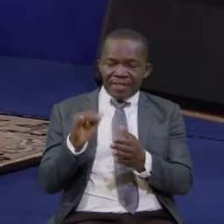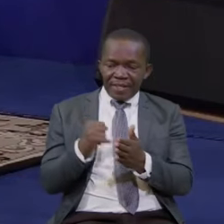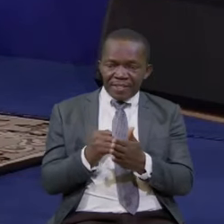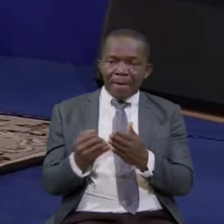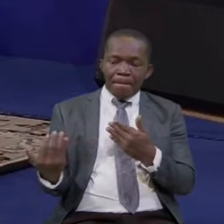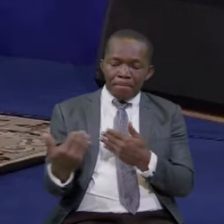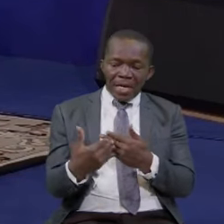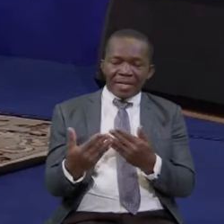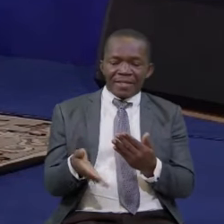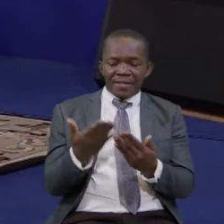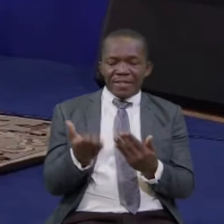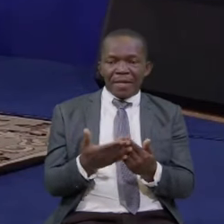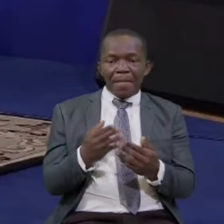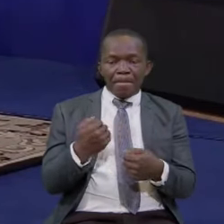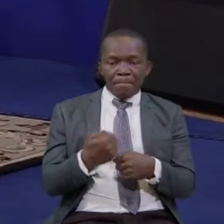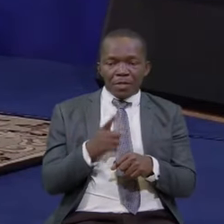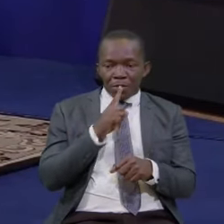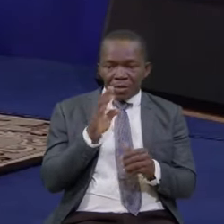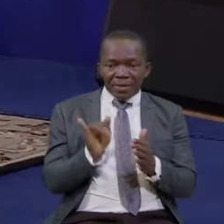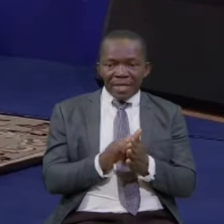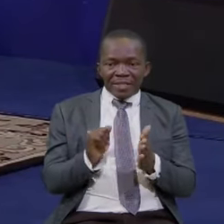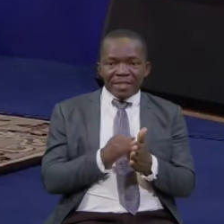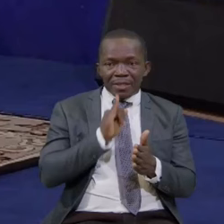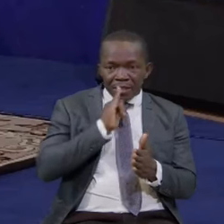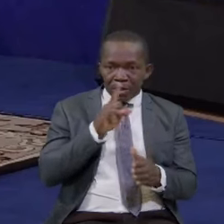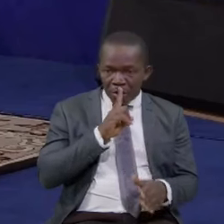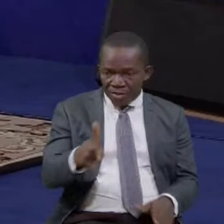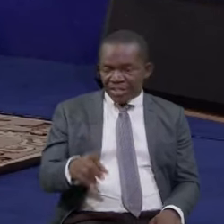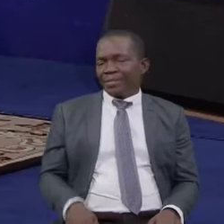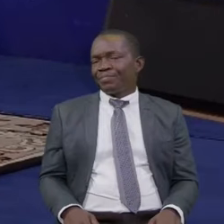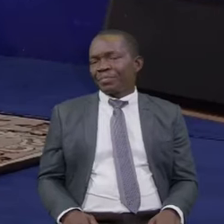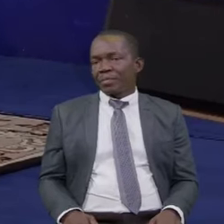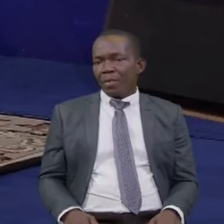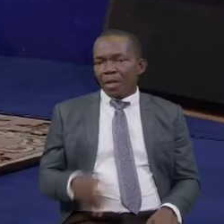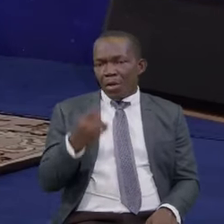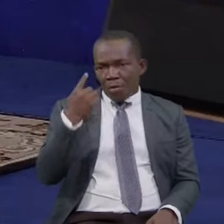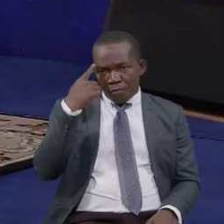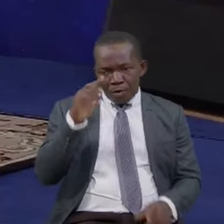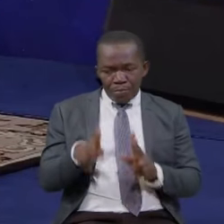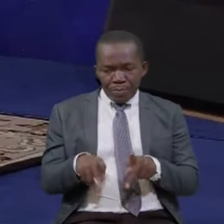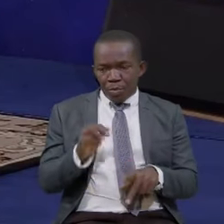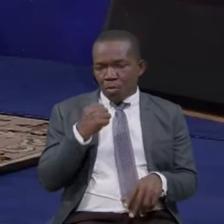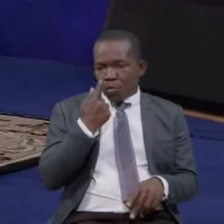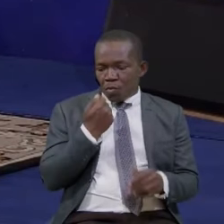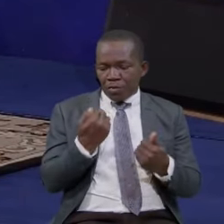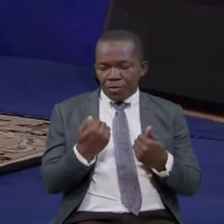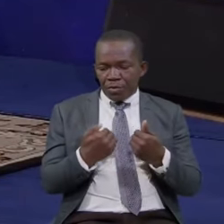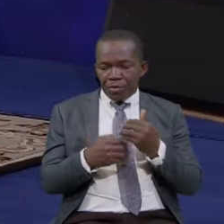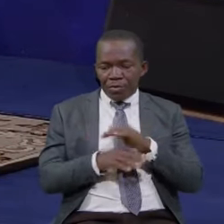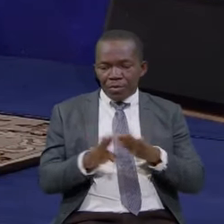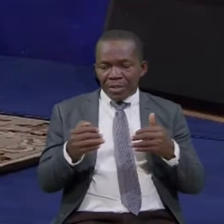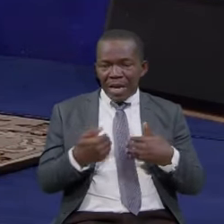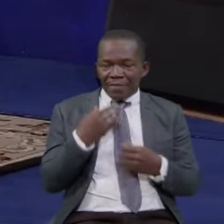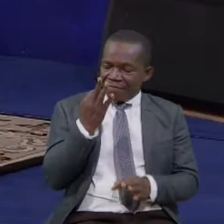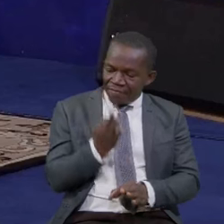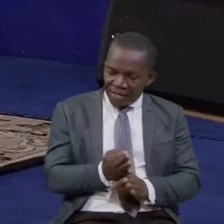c'est authentique mais ceux qui n'ont pas la foi qui vient de l'auteur